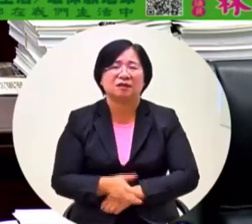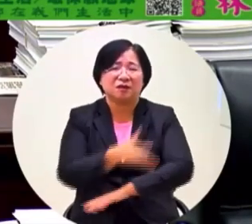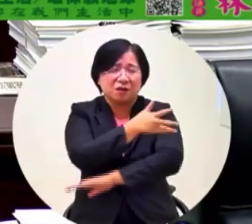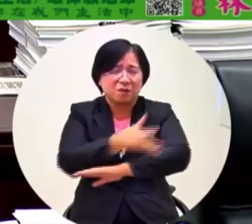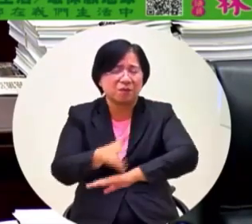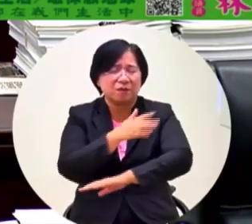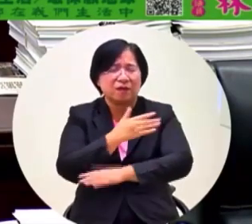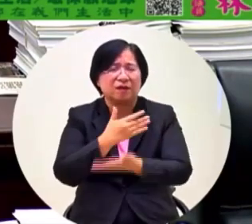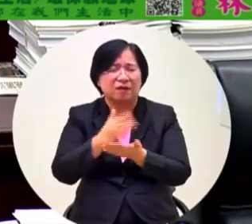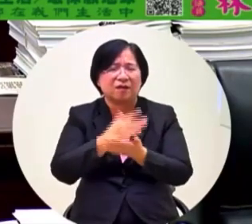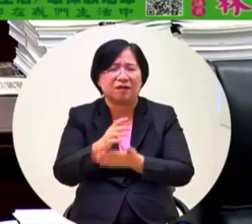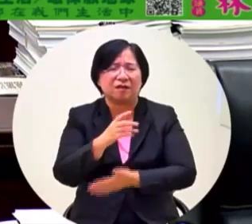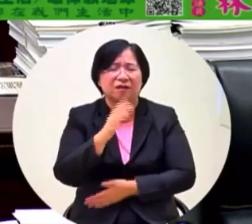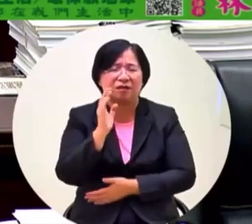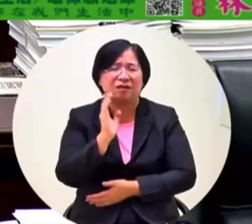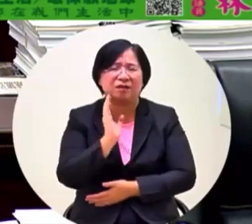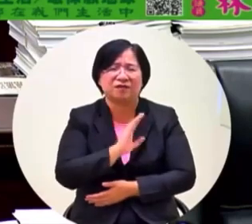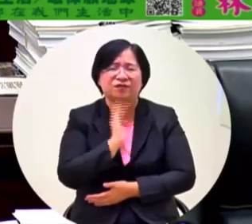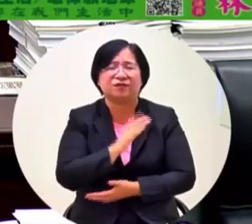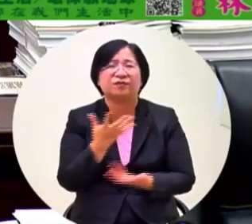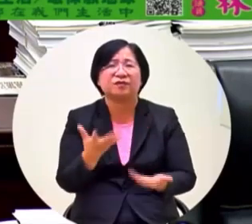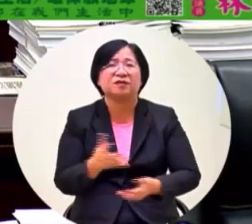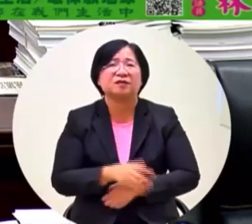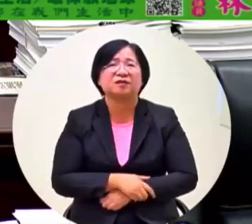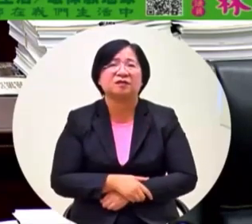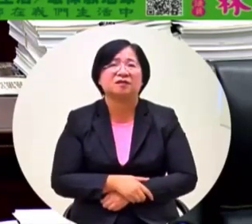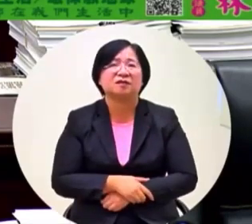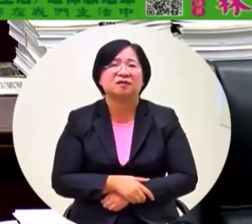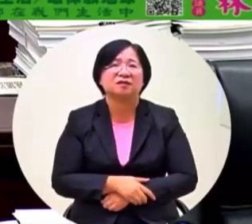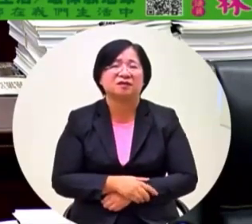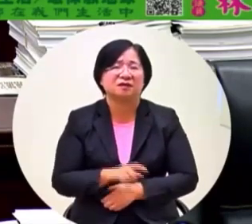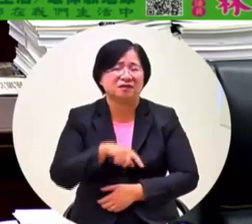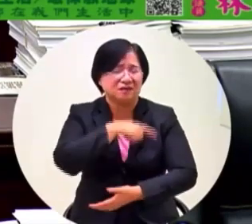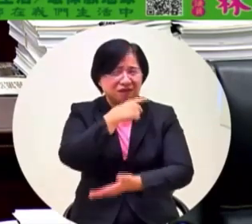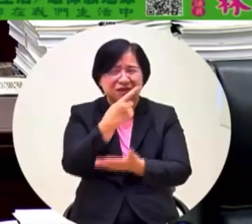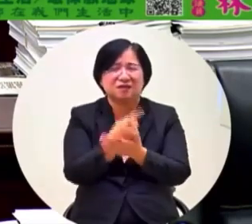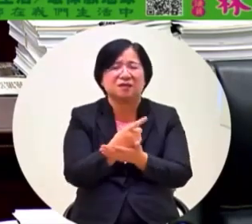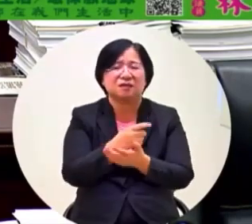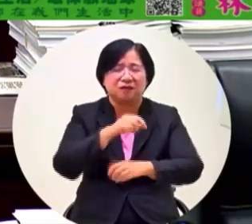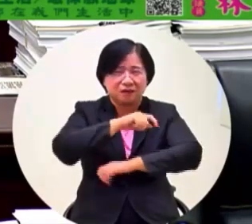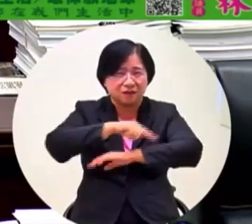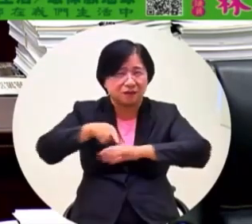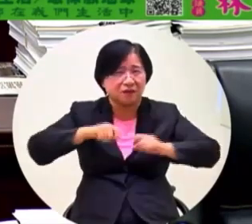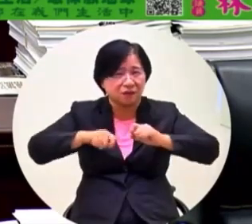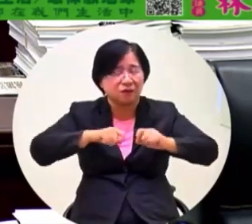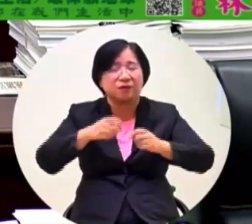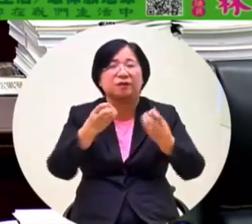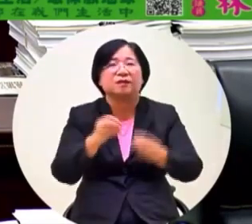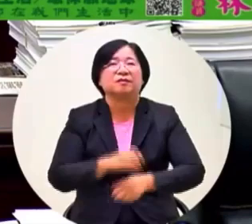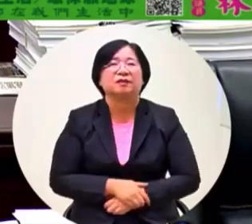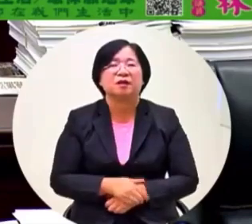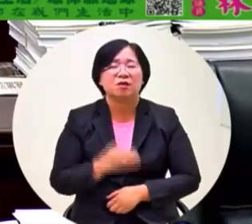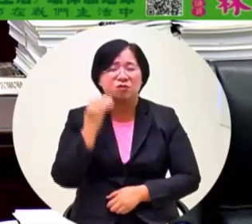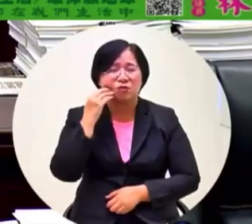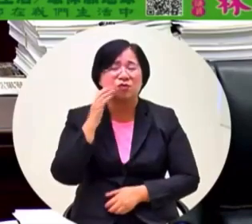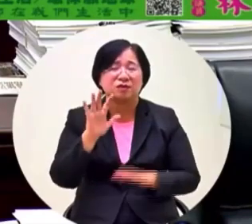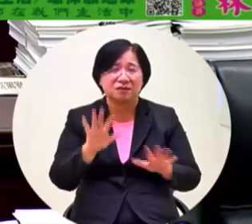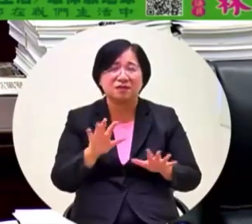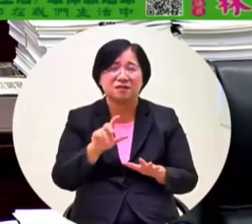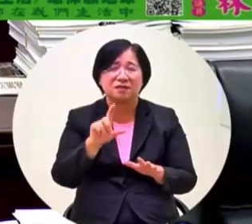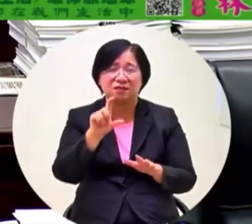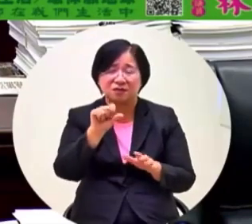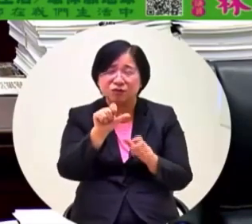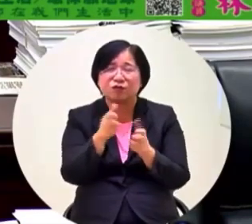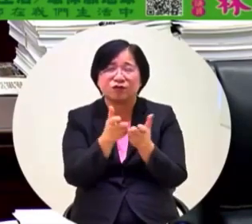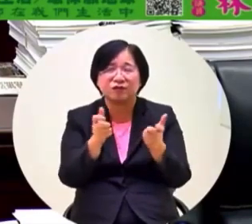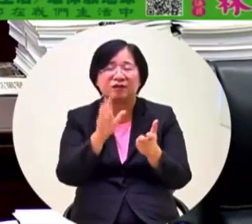用，环境缺失，整体没有规划。因为如果今天有15分钟，我就可以讲的很多，包括本席一直在